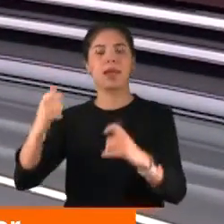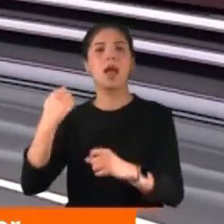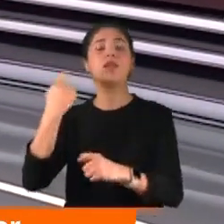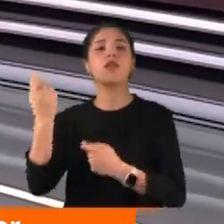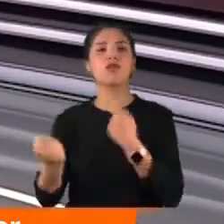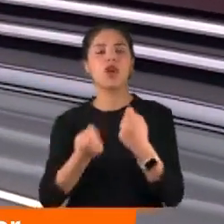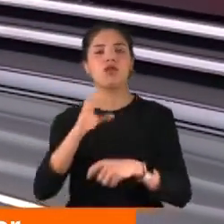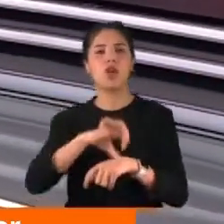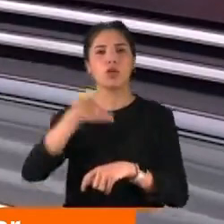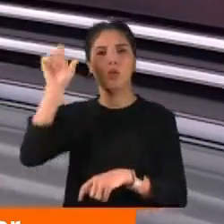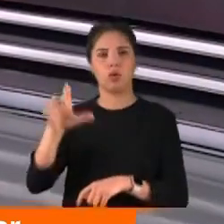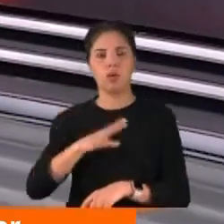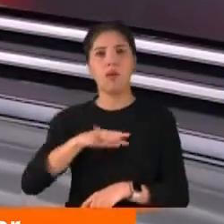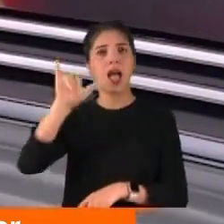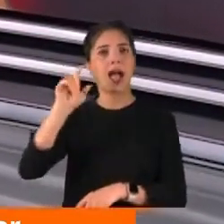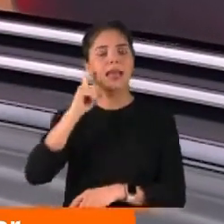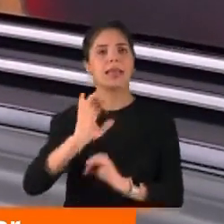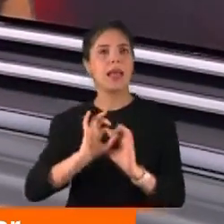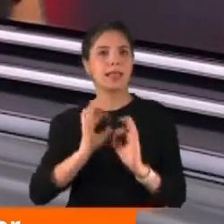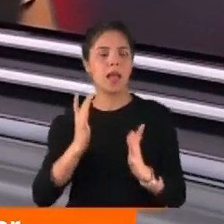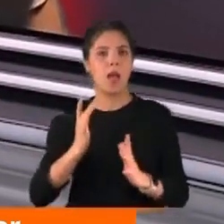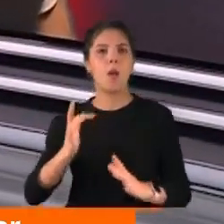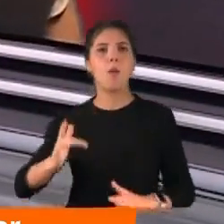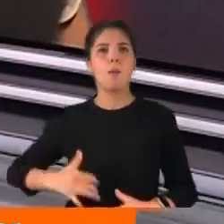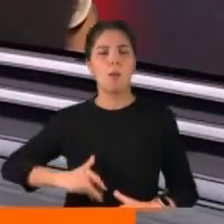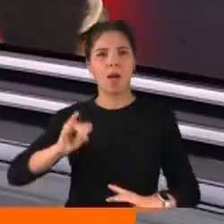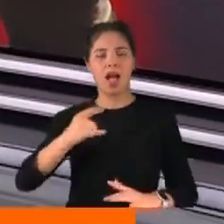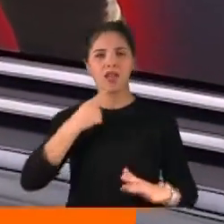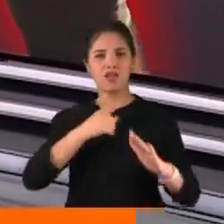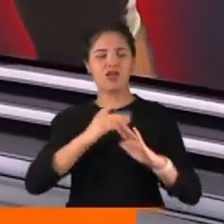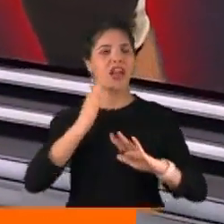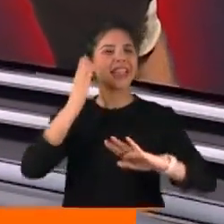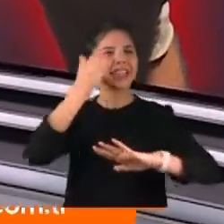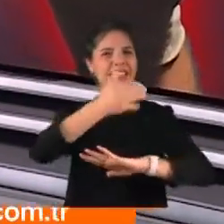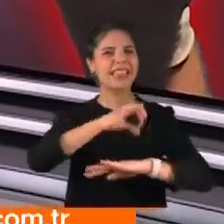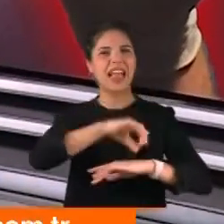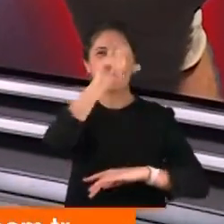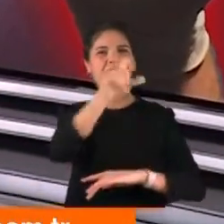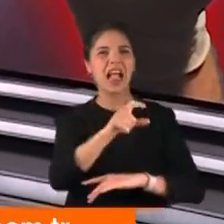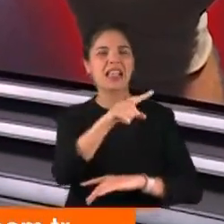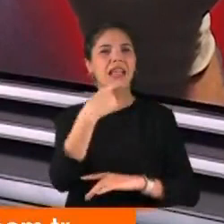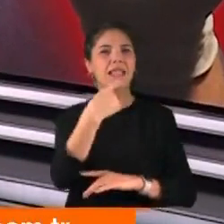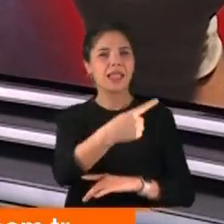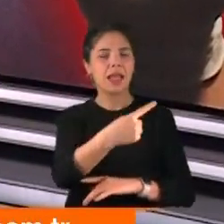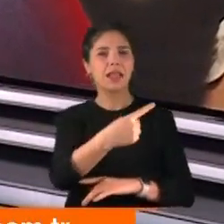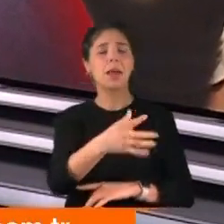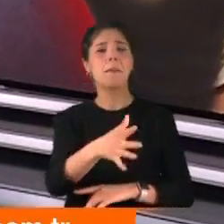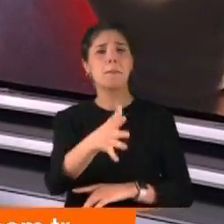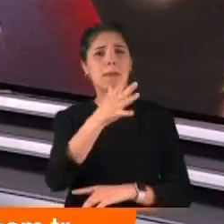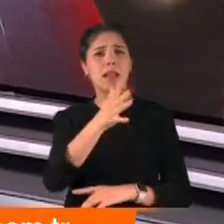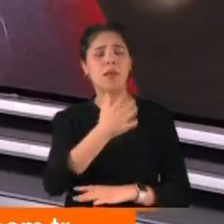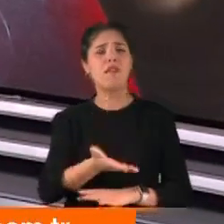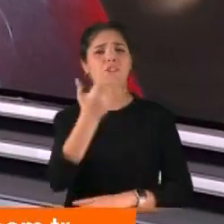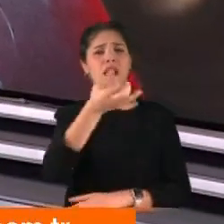yapan bir doktor var. Hakkındaki iddia şu, böbrek ağrısı şikayetiyle gelen hastasına bile bile fazla